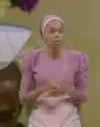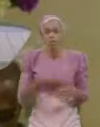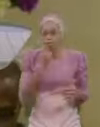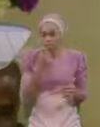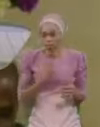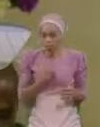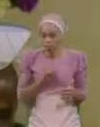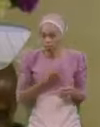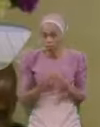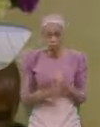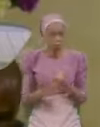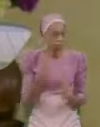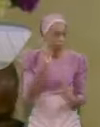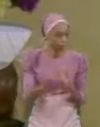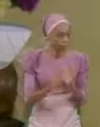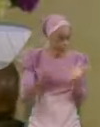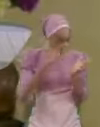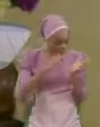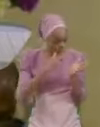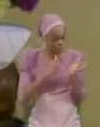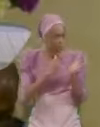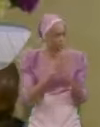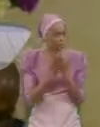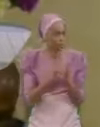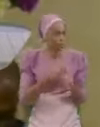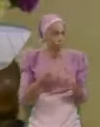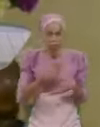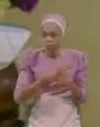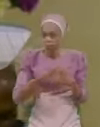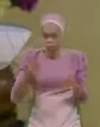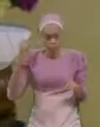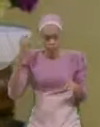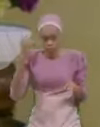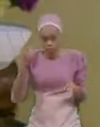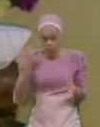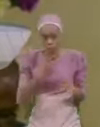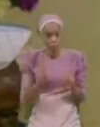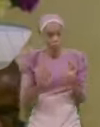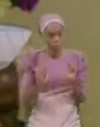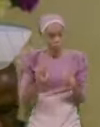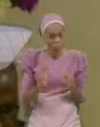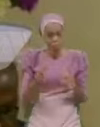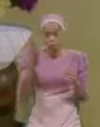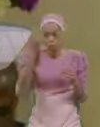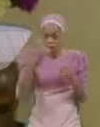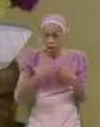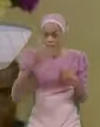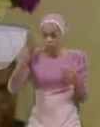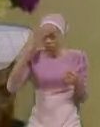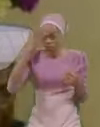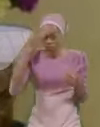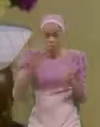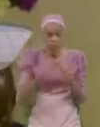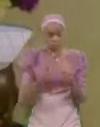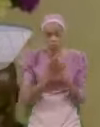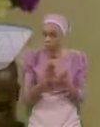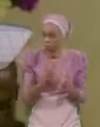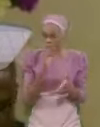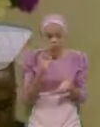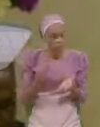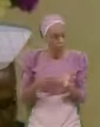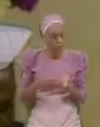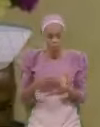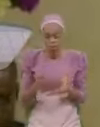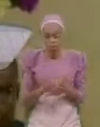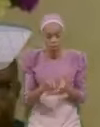certaines personnes lisent mais ne comprennent pas certains lisent pour avoir la connaissance des écritures ne veut pas dire qu'ils sont sauvés